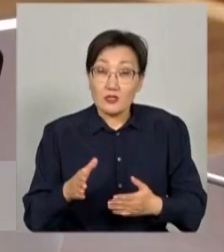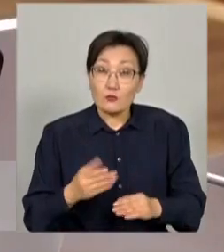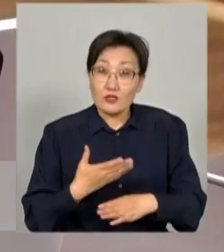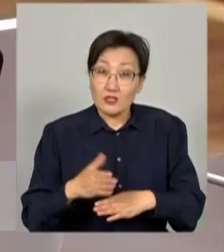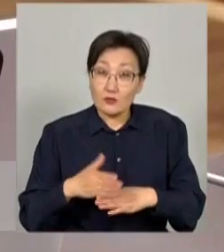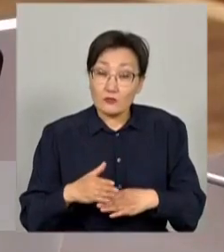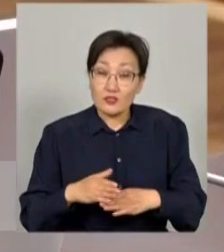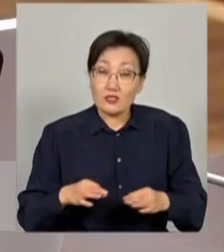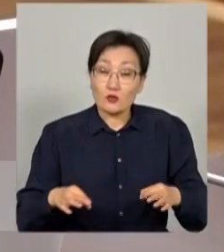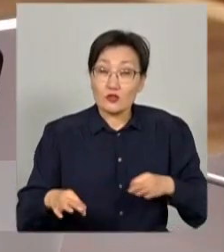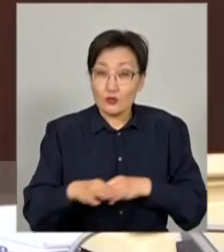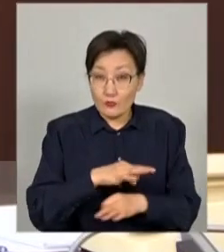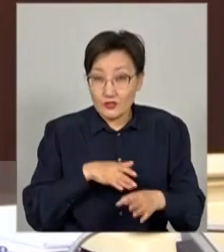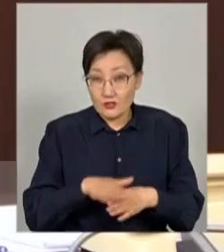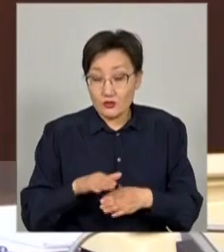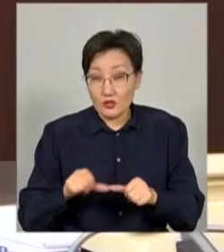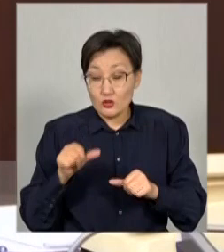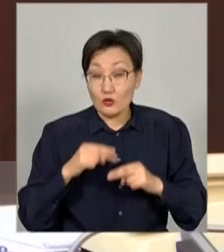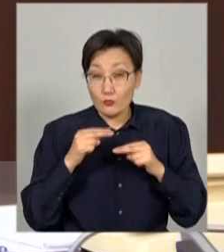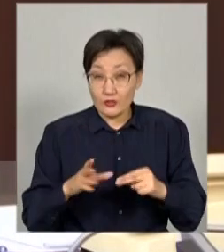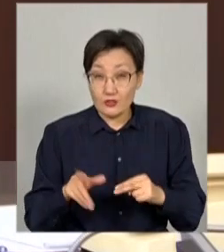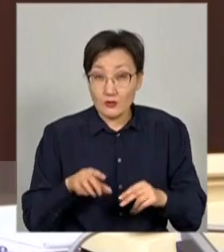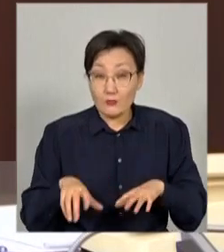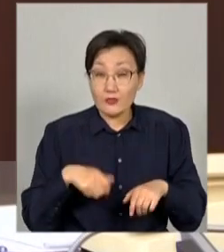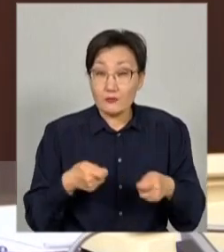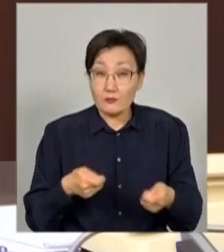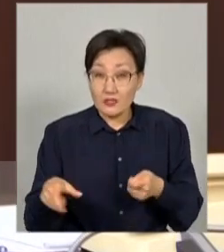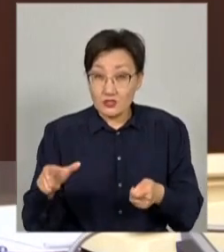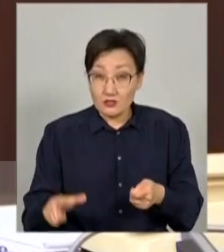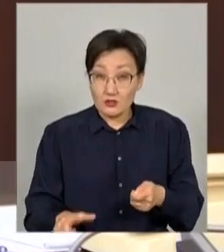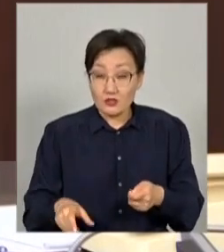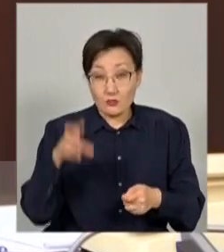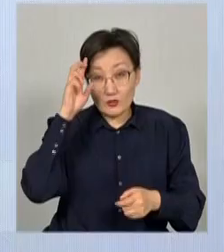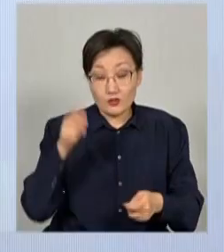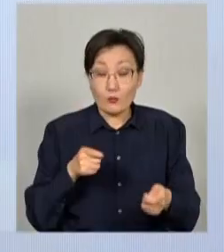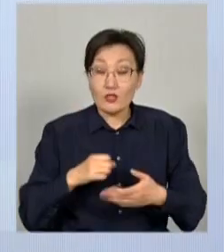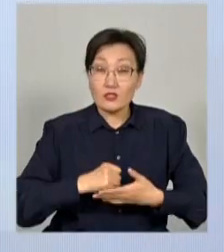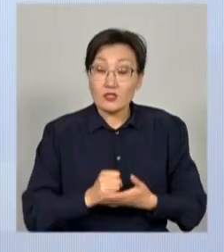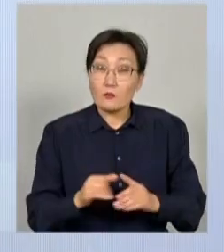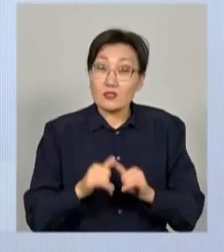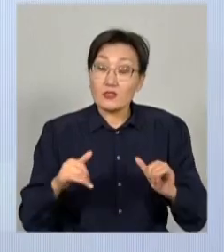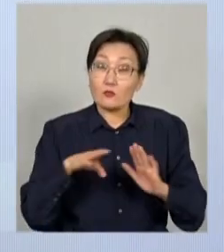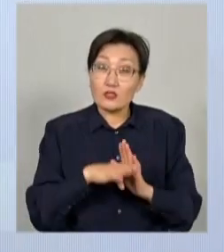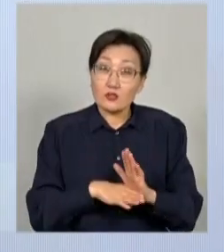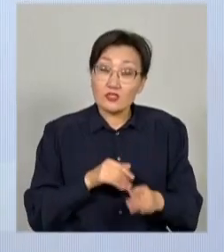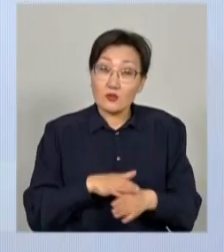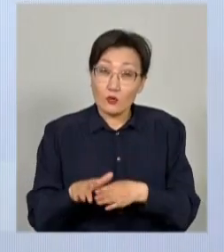инвестициялық жобаларды іске асыруға ерекше көңіл бөлінеді, деді премьер-министр. Мемлекет басшысы бекіткен даму бағдарламаларын орындау кезінде